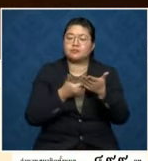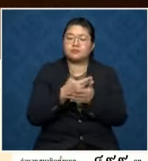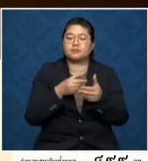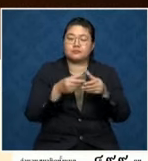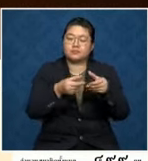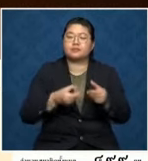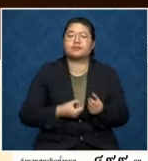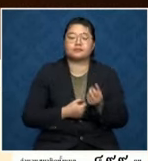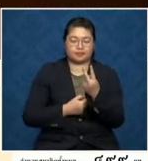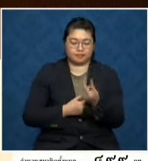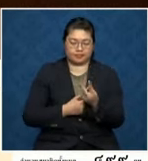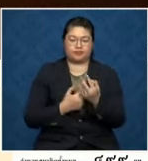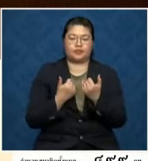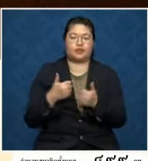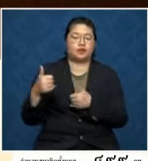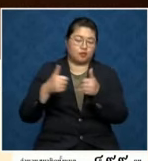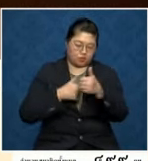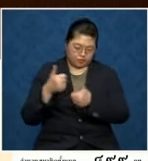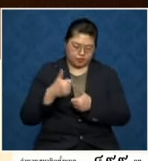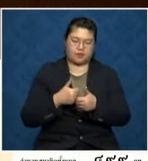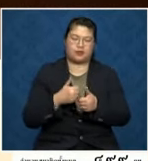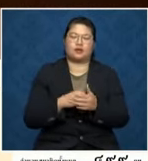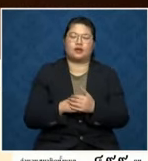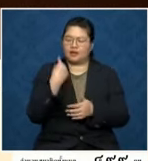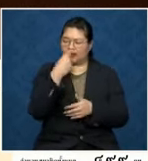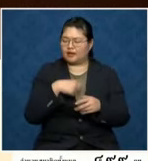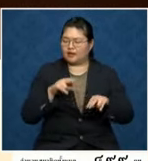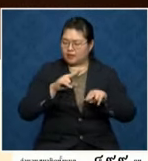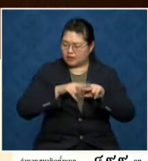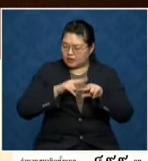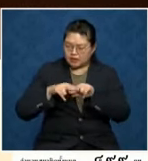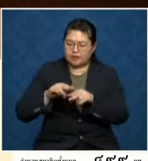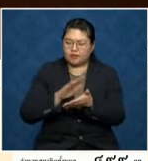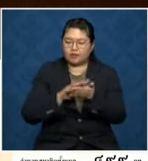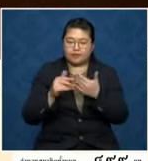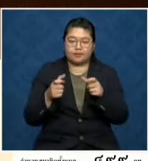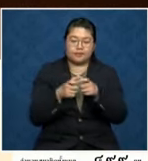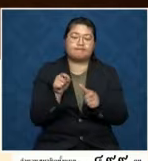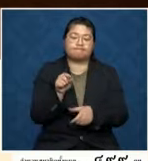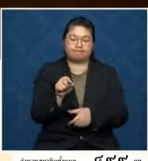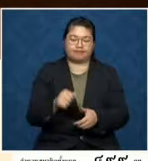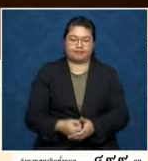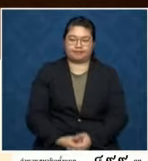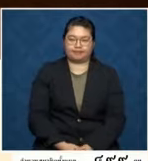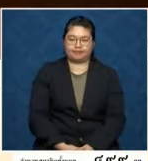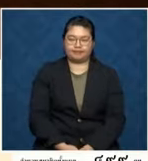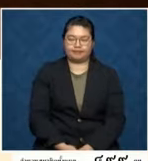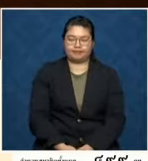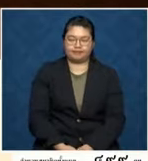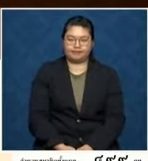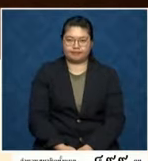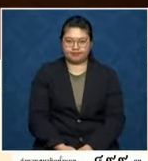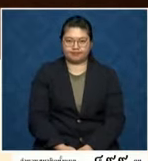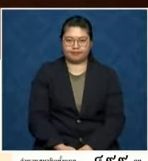นะครับยังให้เวลาเข้าห้องประชุมอยู่นะครับแต่ท่านใดที่เข้ามาแล้วกดปุ่มแสดงตนครับ